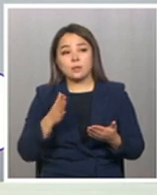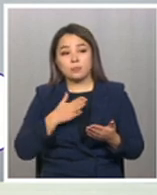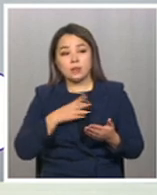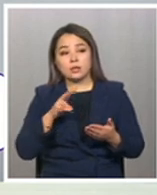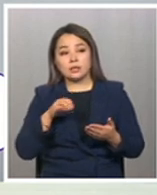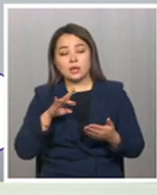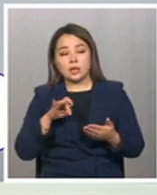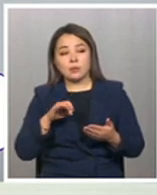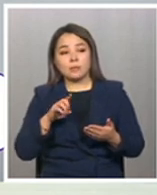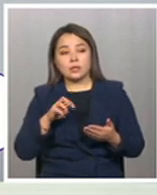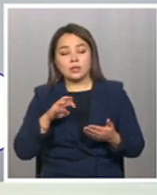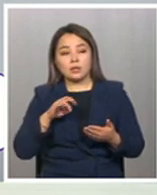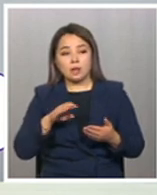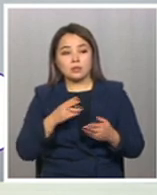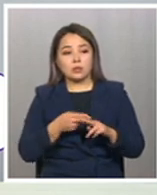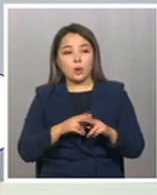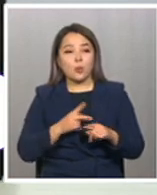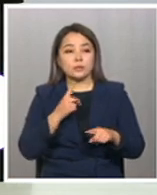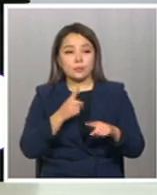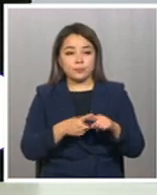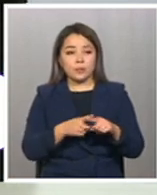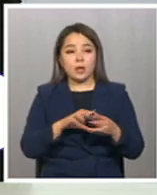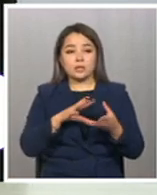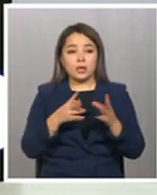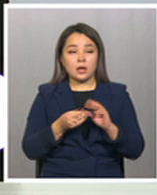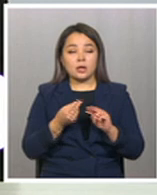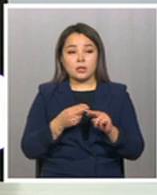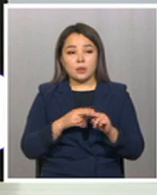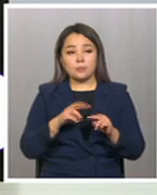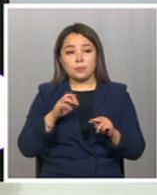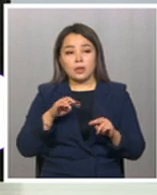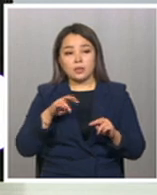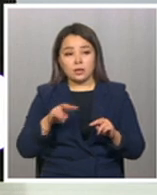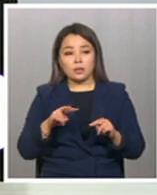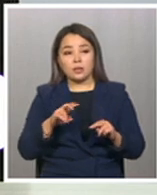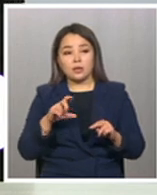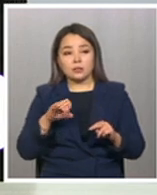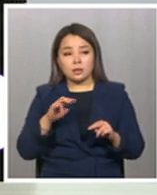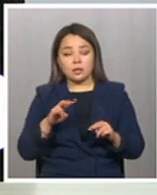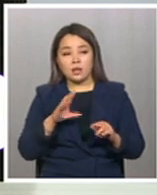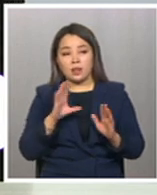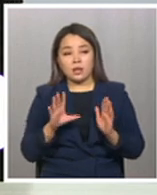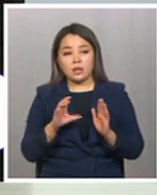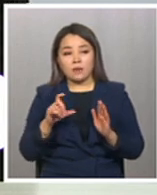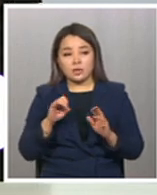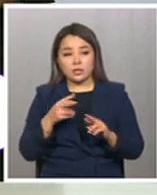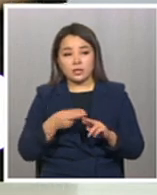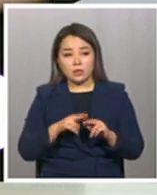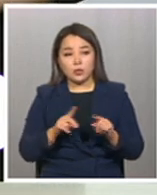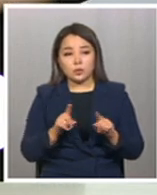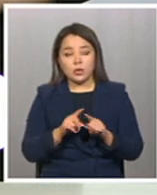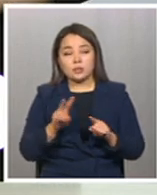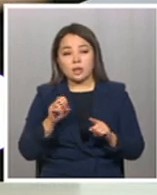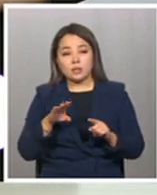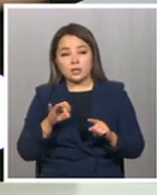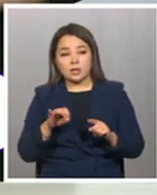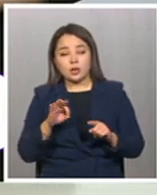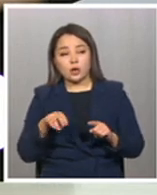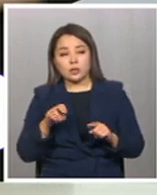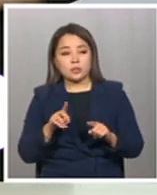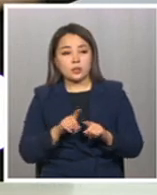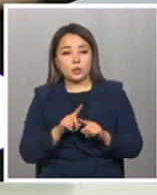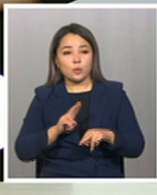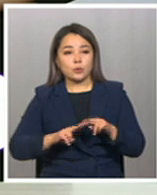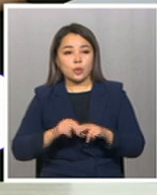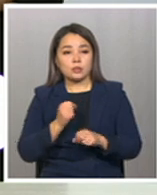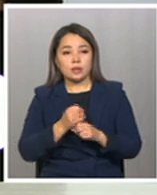натрий метилатын қосамыз, нәтижесінде метил этил эфирі және натрий йодиді